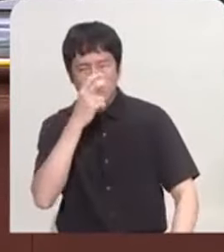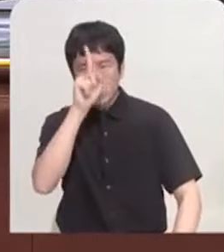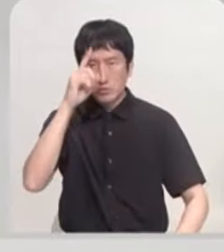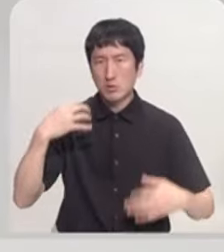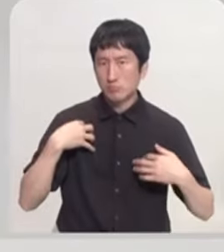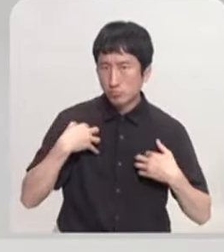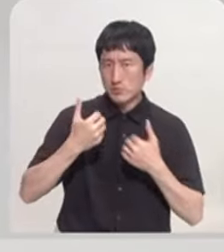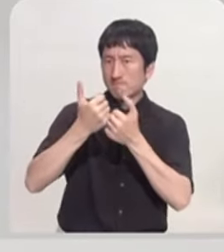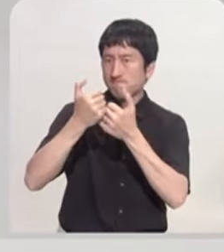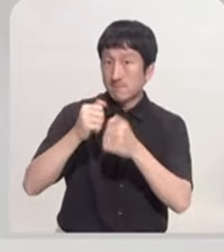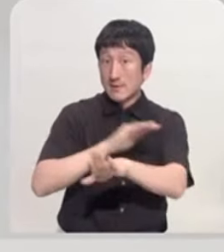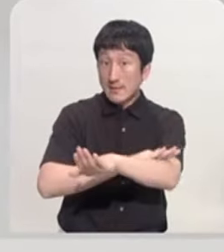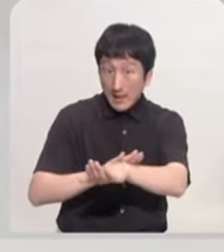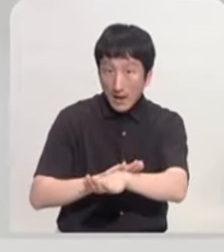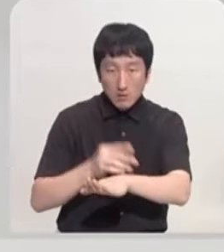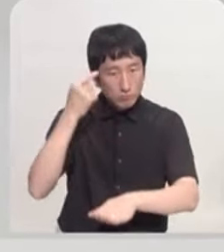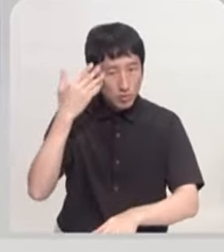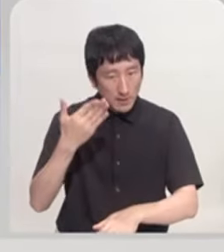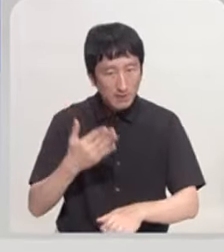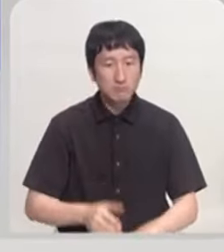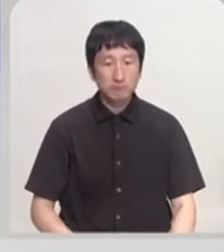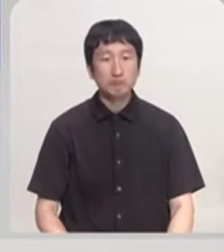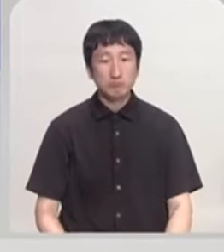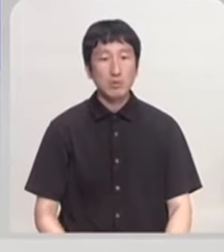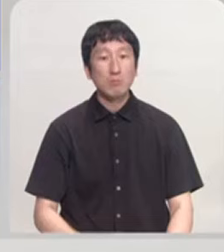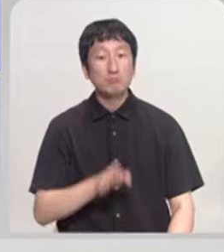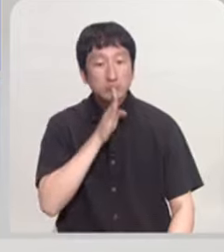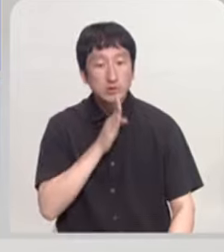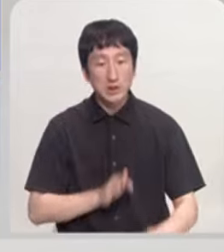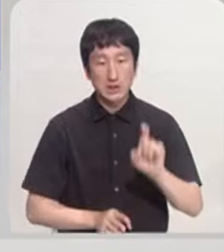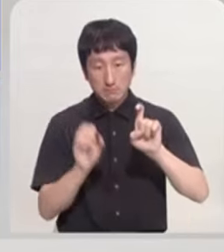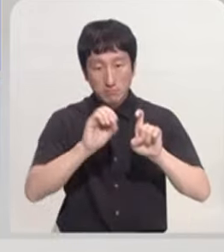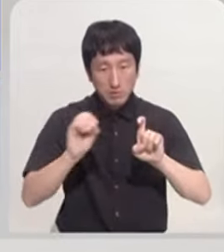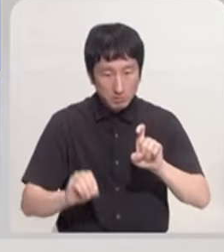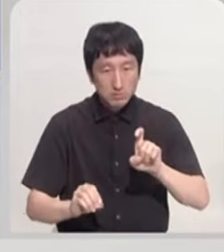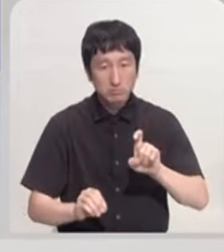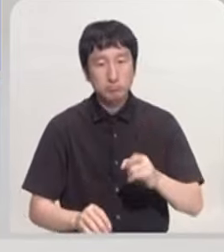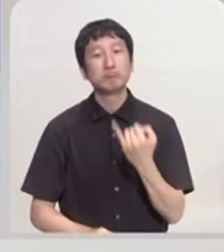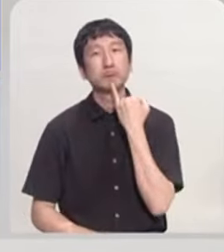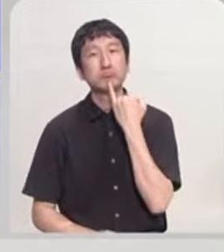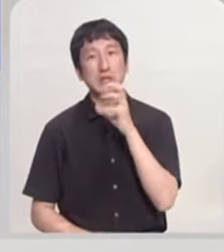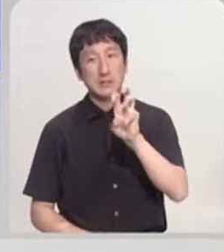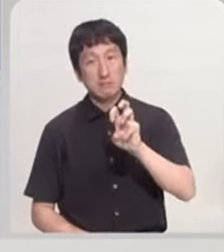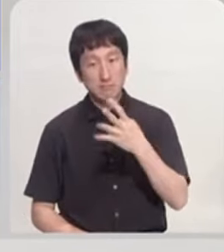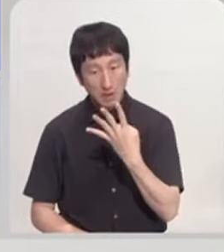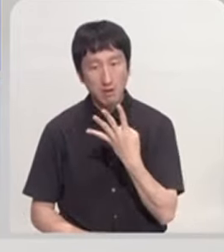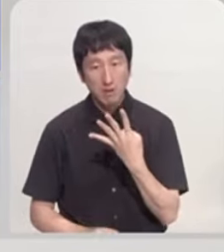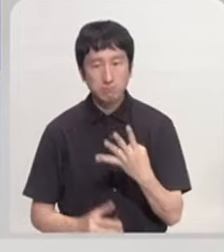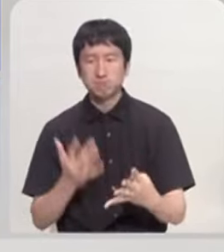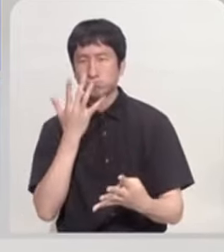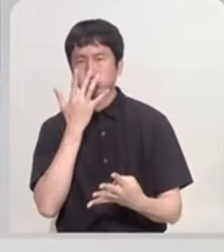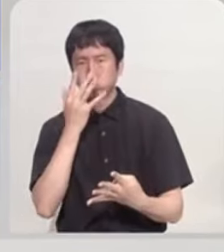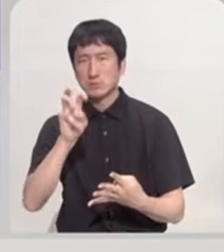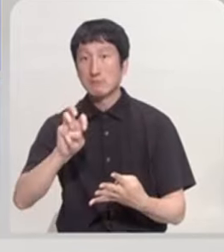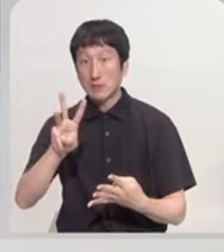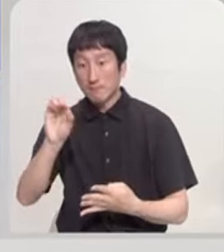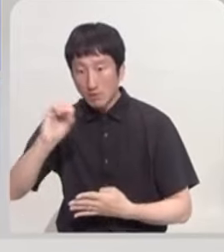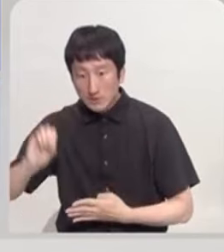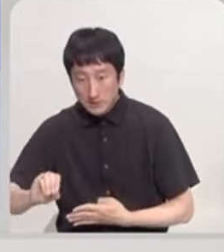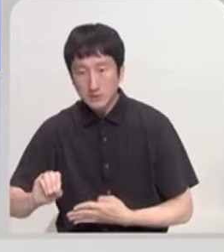물었습니다 매우 그렇다 10% 대체로 그렇다 34% 별로 그렇지 않다